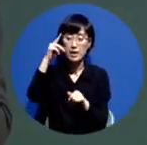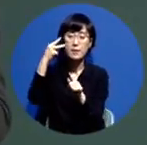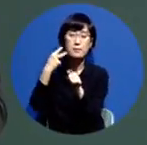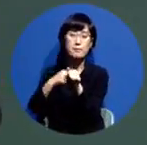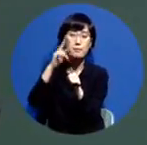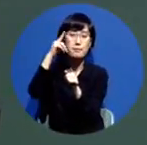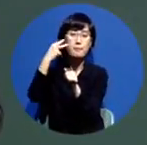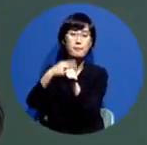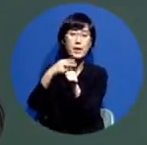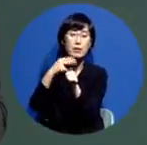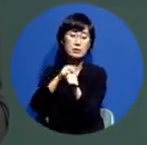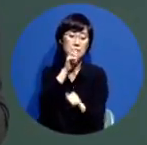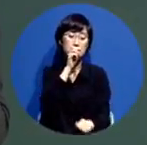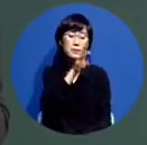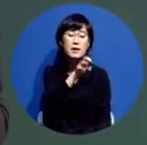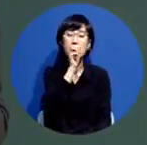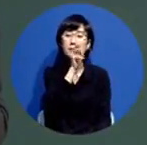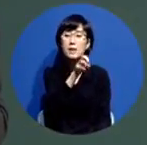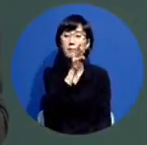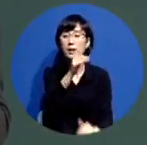바울이 디모데에게 뭘 전달했겠습니까?